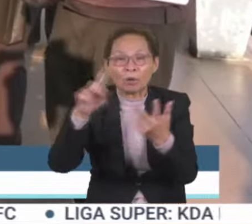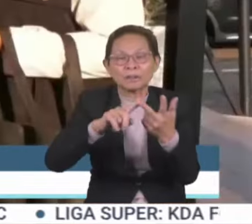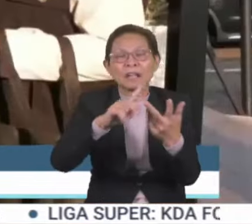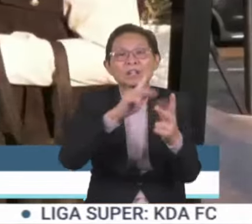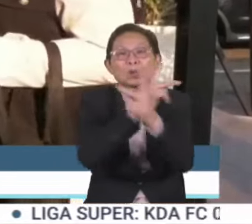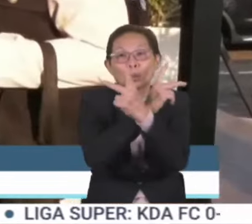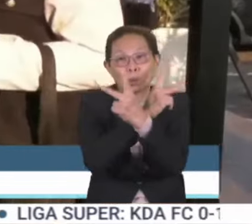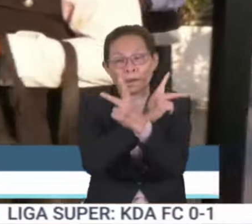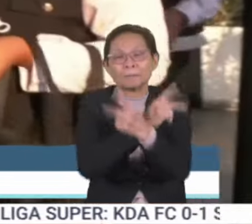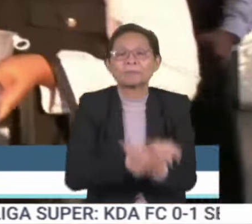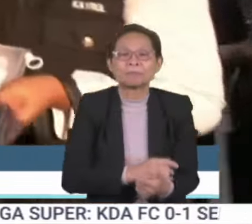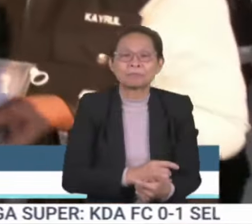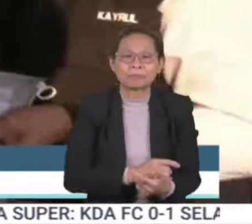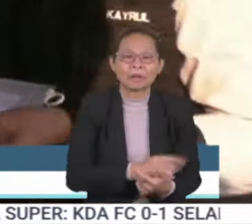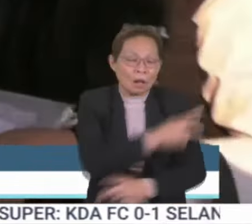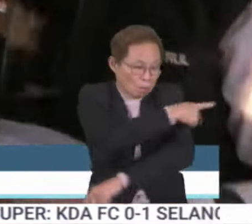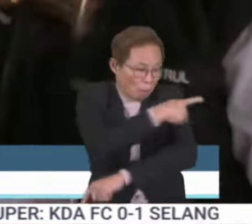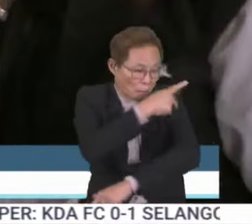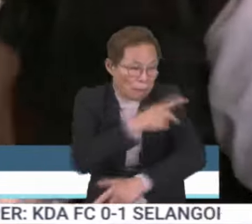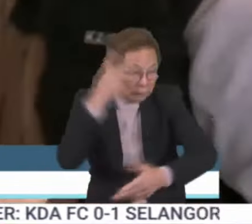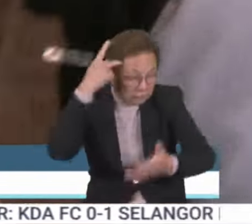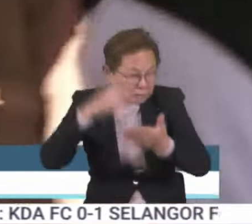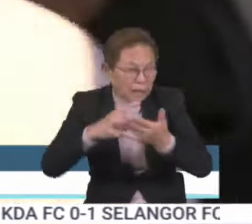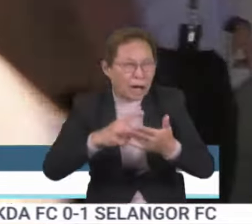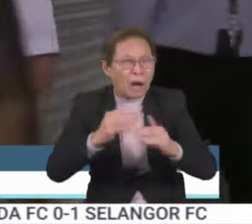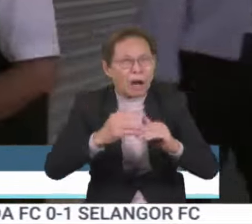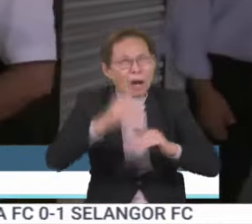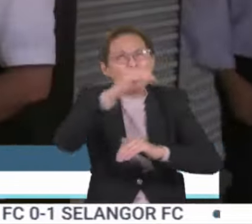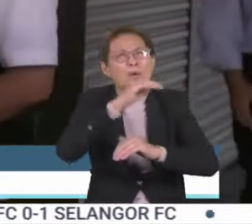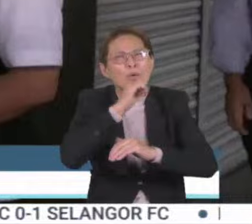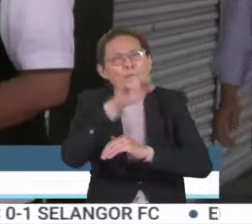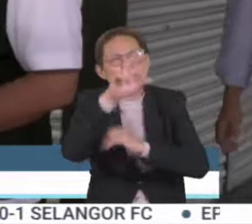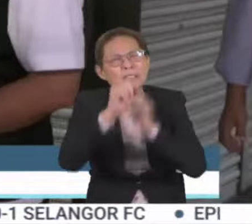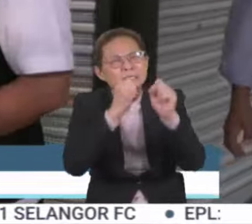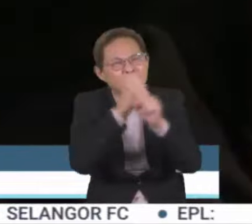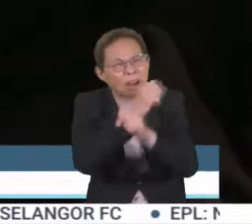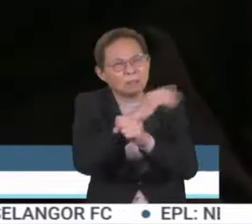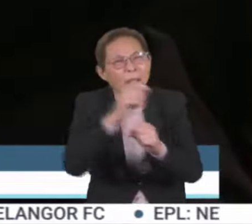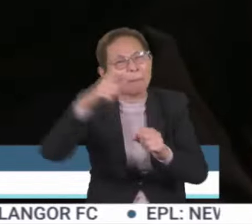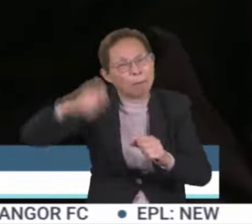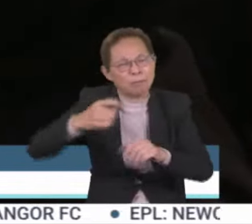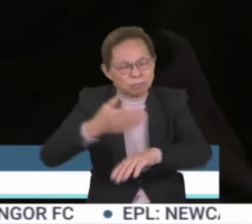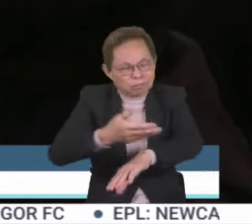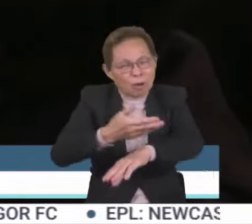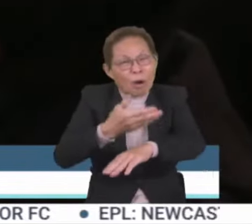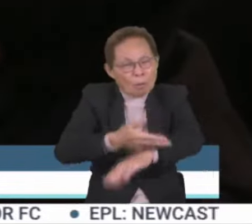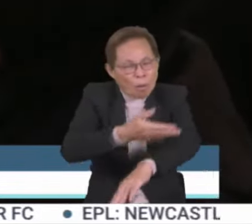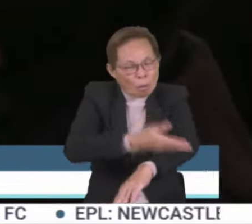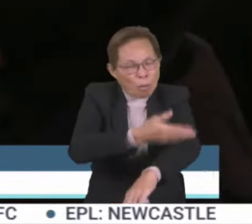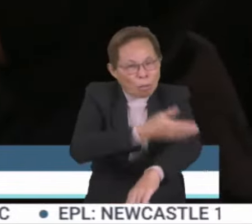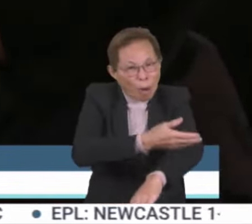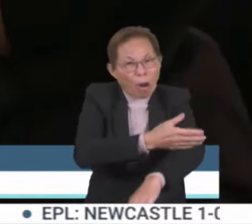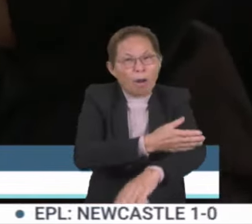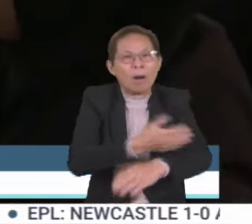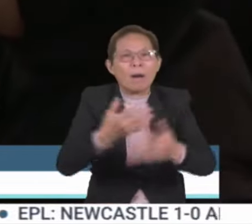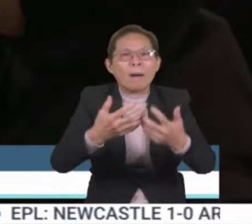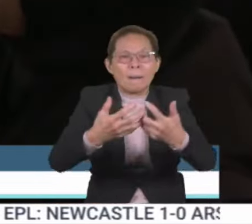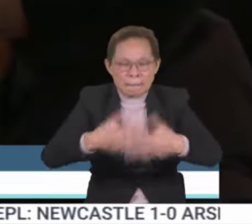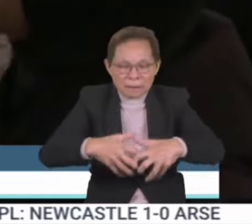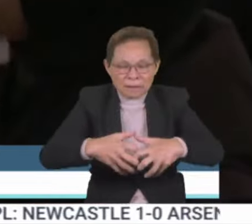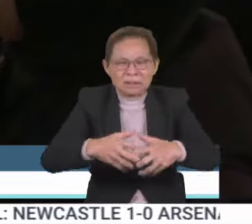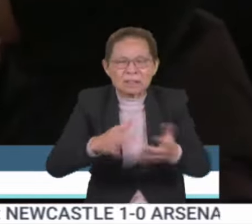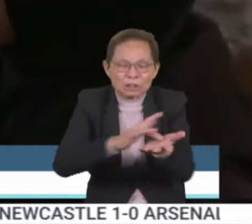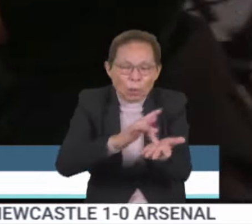kulai kemudahan tersebut dikesan melebihi usia 30 tahun serta memerlukan penaik tarafan infra mesin rawatan